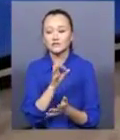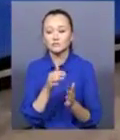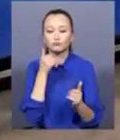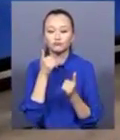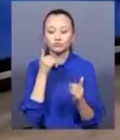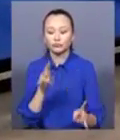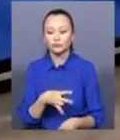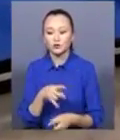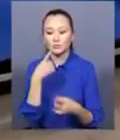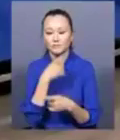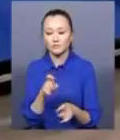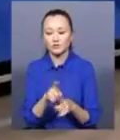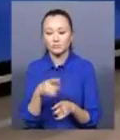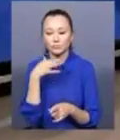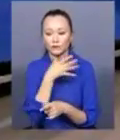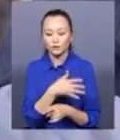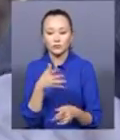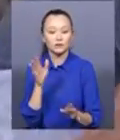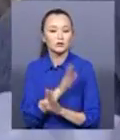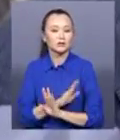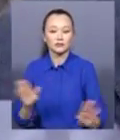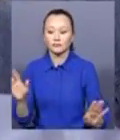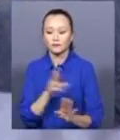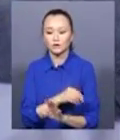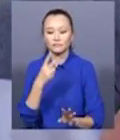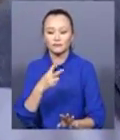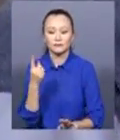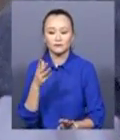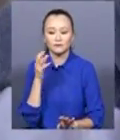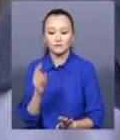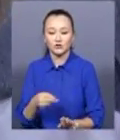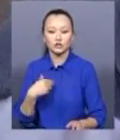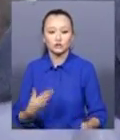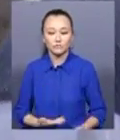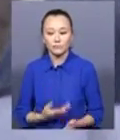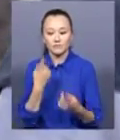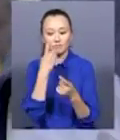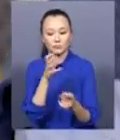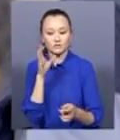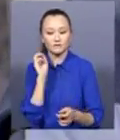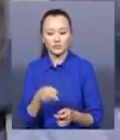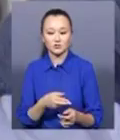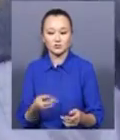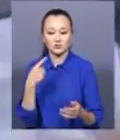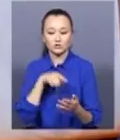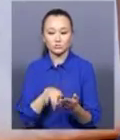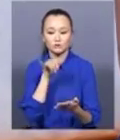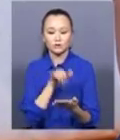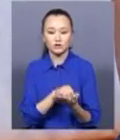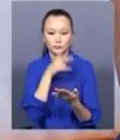уже говорил, что объявлений таких очень много. Нет, сейчас все, в 21 веке живем, информационный век. Заходишь на